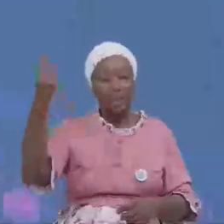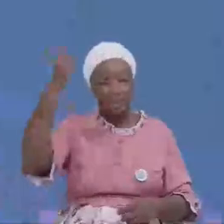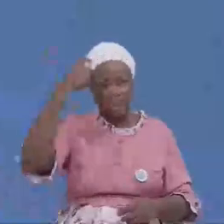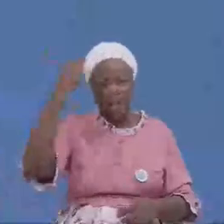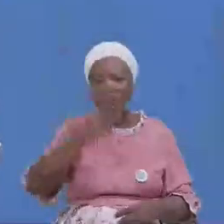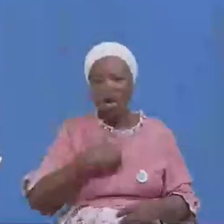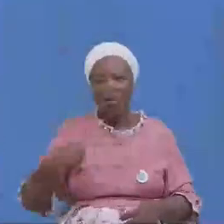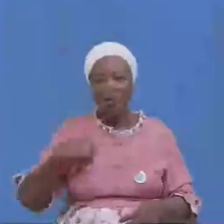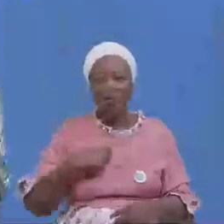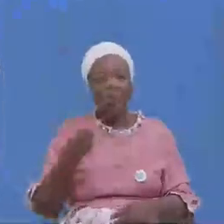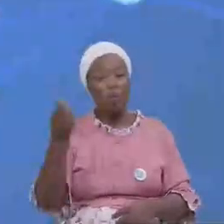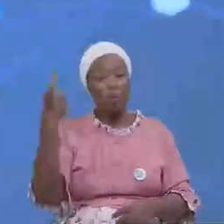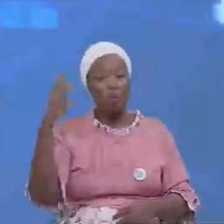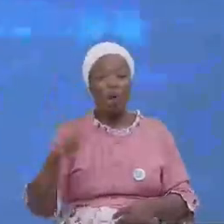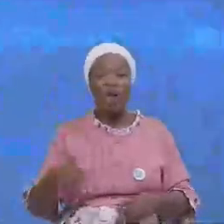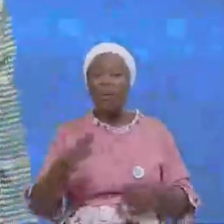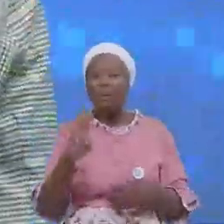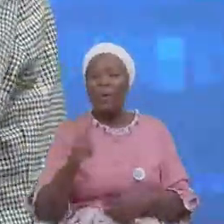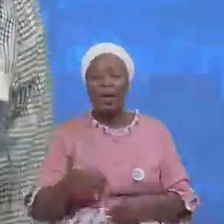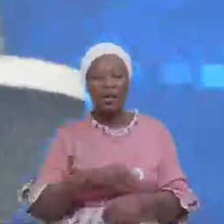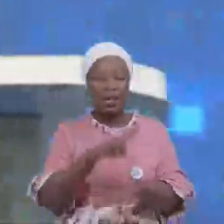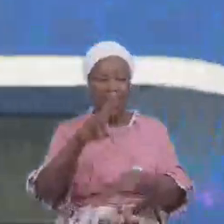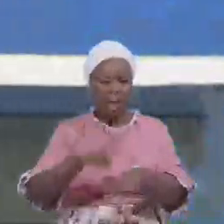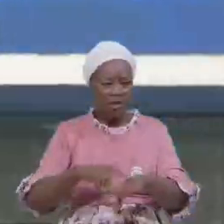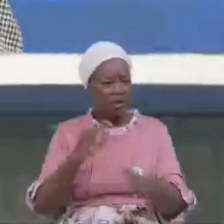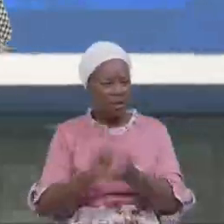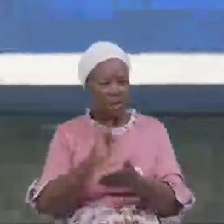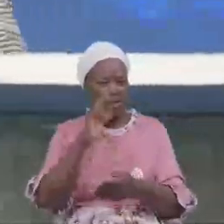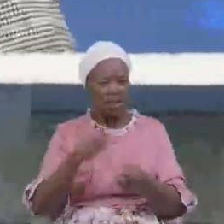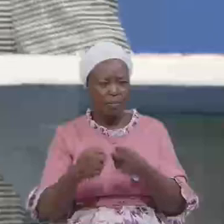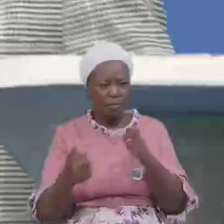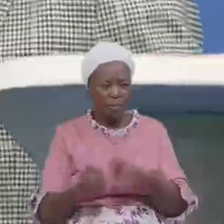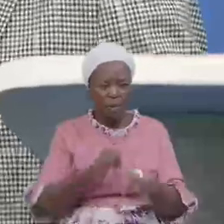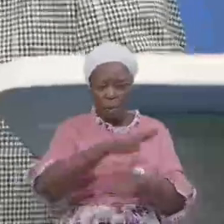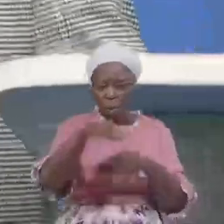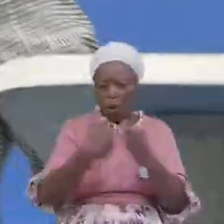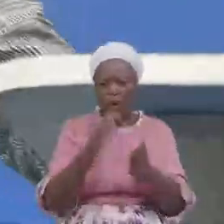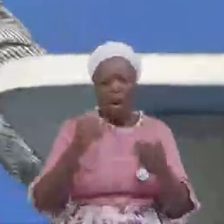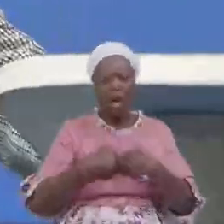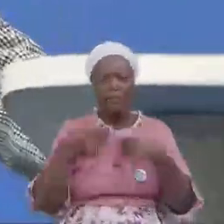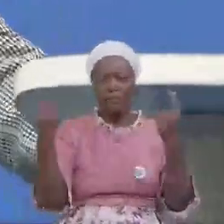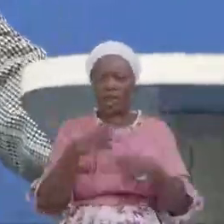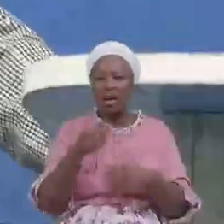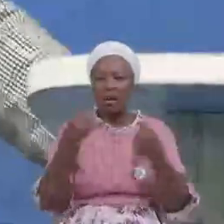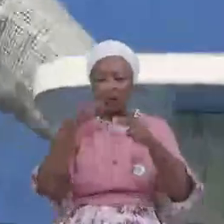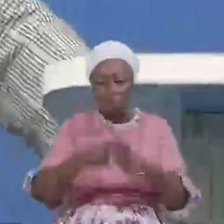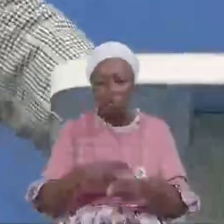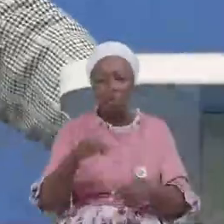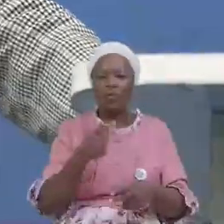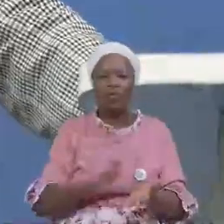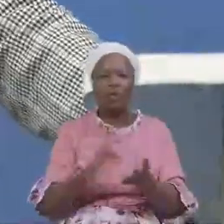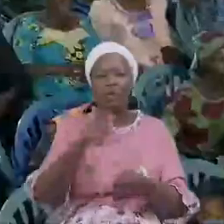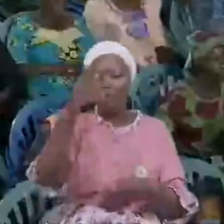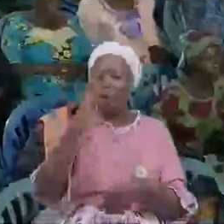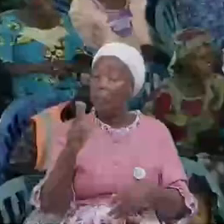Et nous étions par nature, ça c'est le problème, tous ont péché et sont privés de la gloire de Dieu.